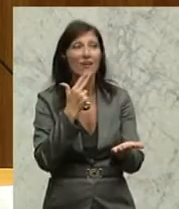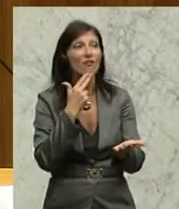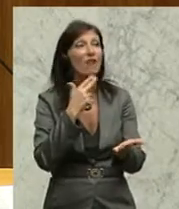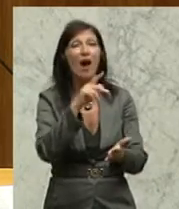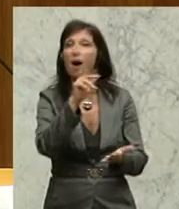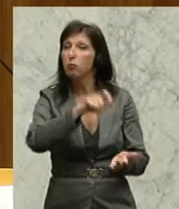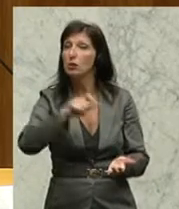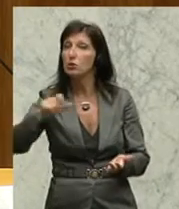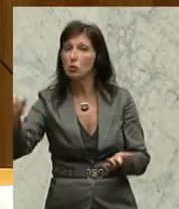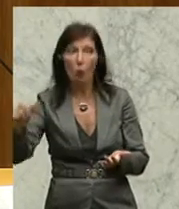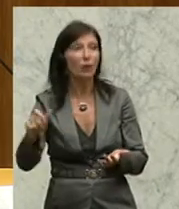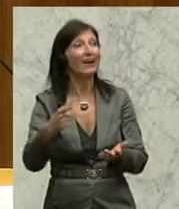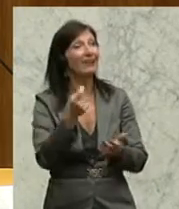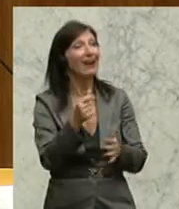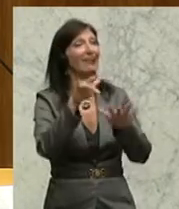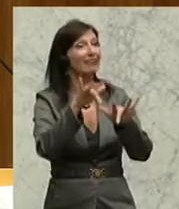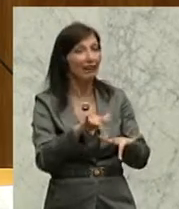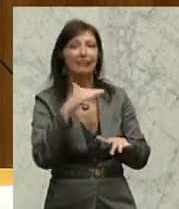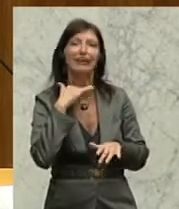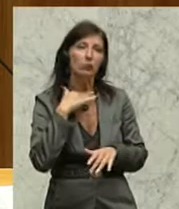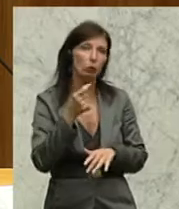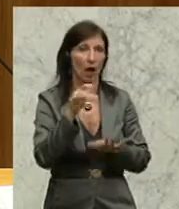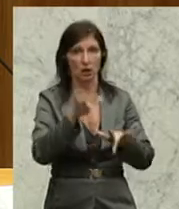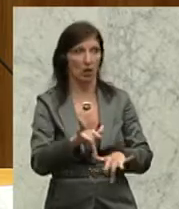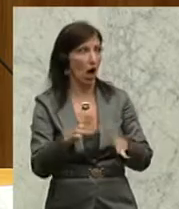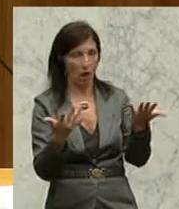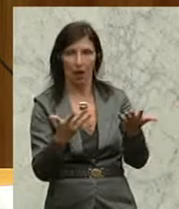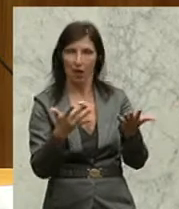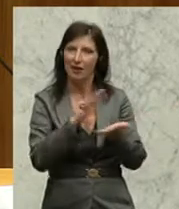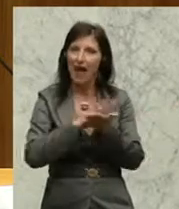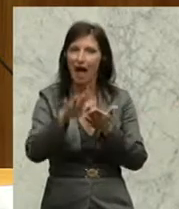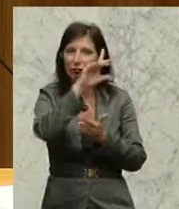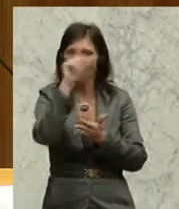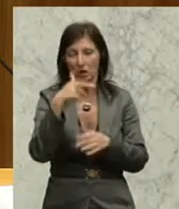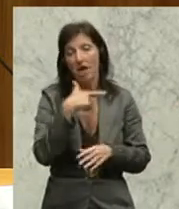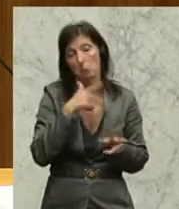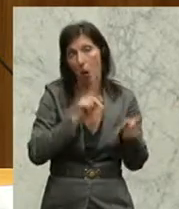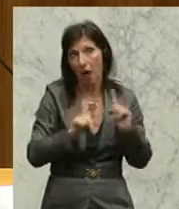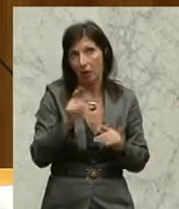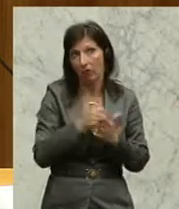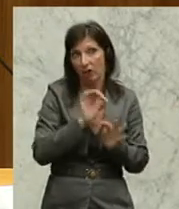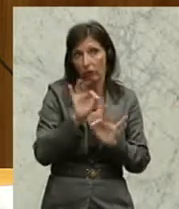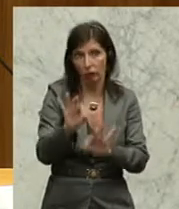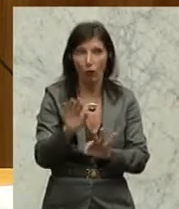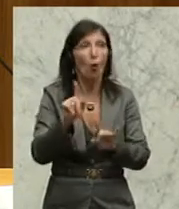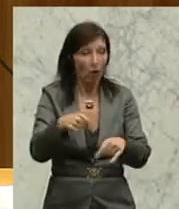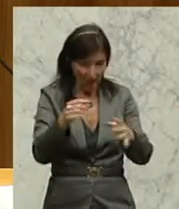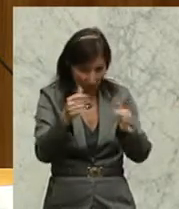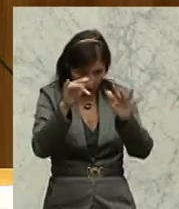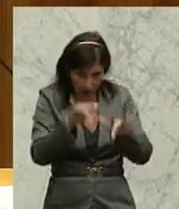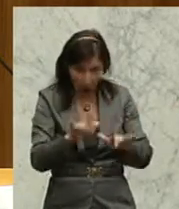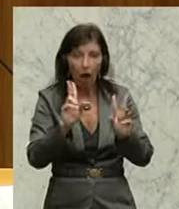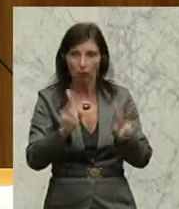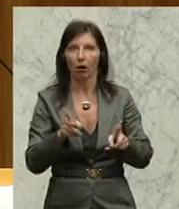kleine mann von der straße den angeblich die spd vertritt dann kann auch den konsum wieder ankommen was ausgeben dann kann er sich das wohnen leisten